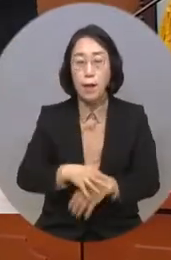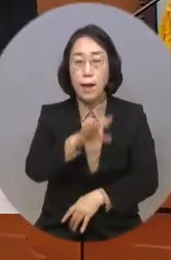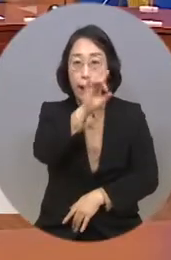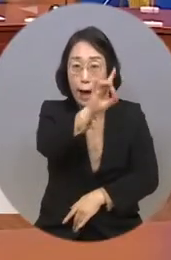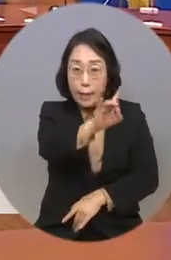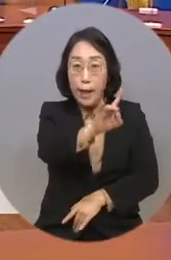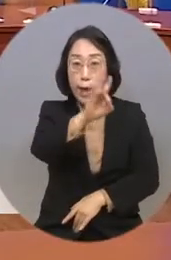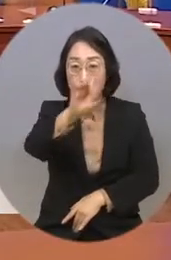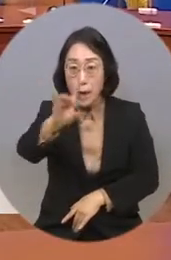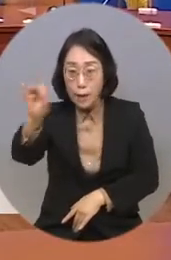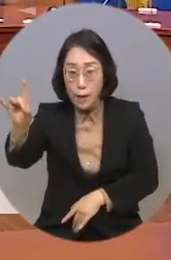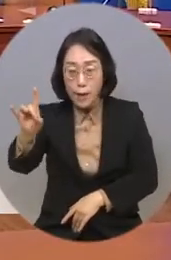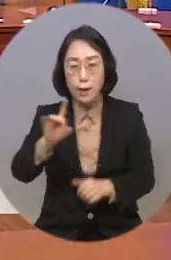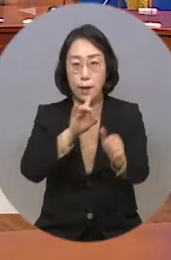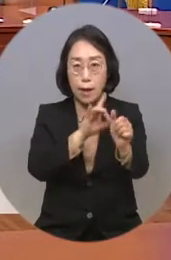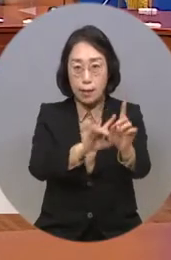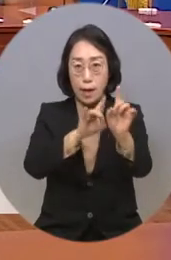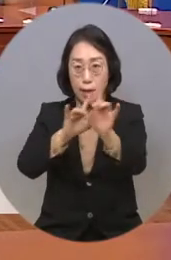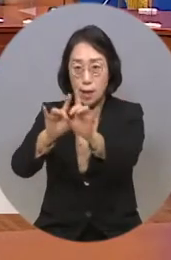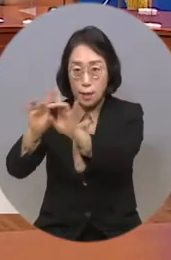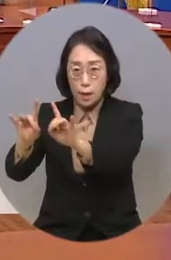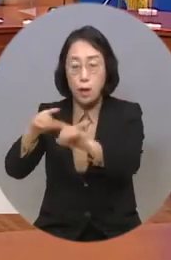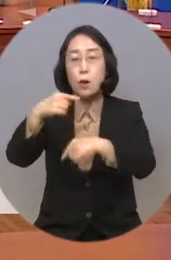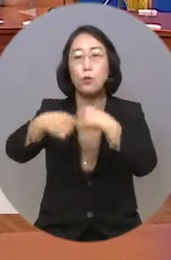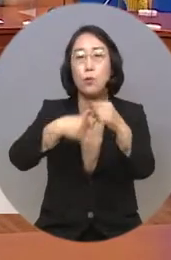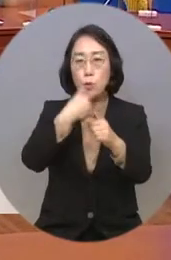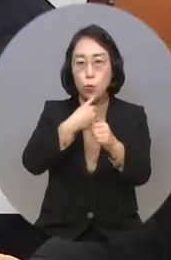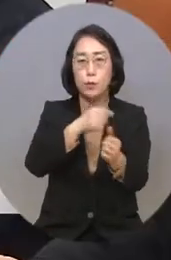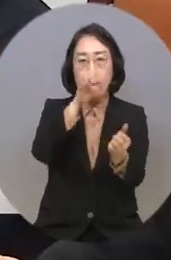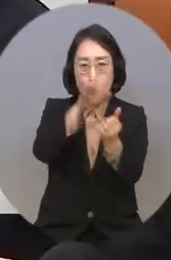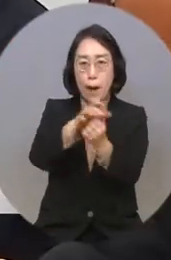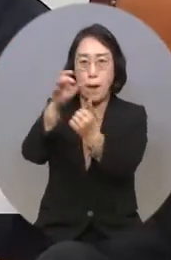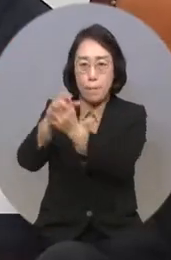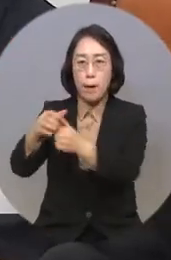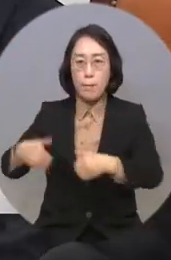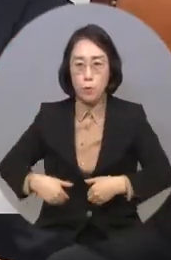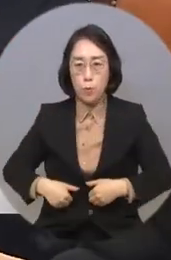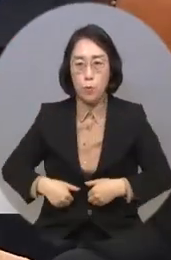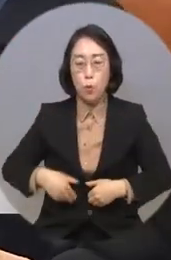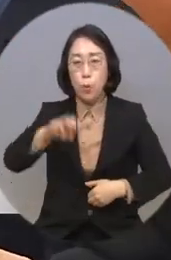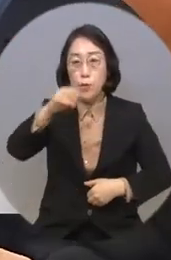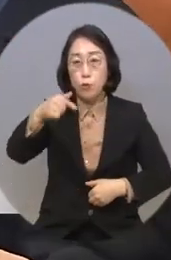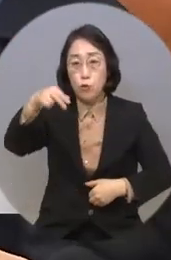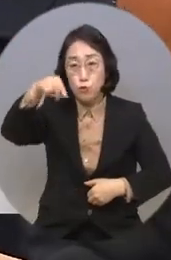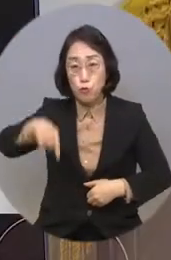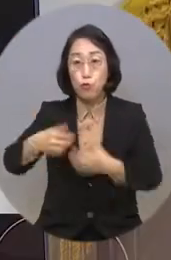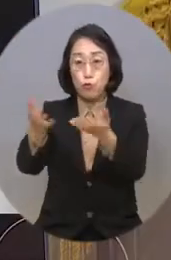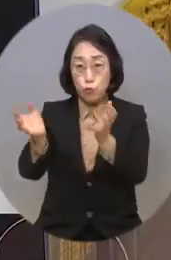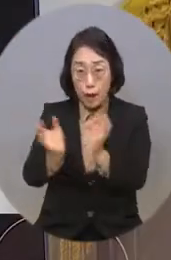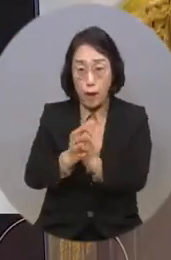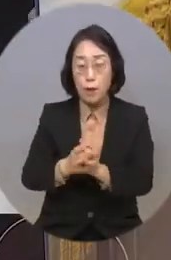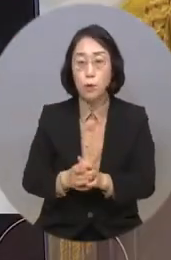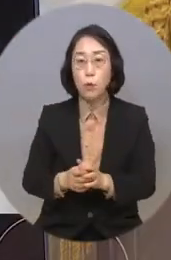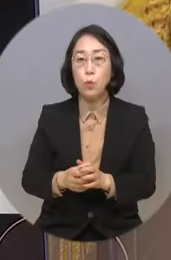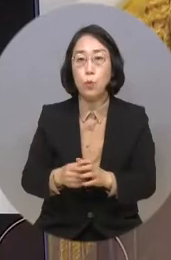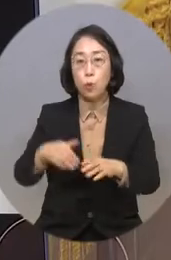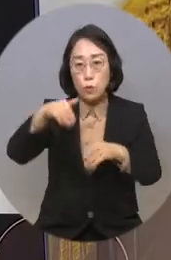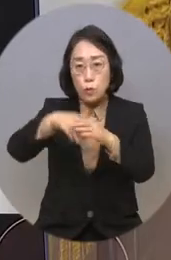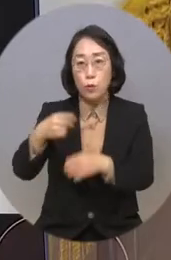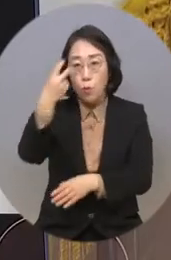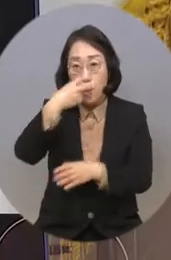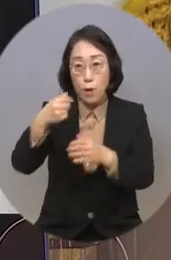수어 통역사 배치를 요구했으며 간담회를 주관한 더불어민주당 역시 중앙선거관리위원회와 방송사들의